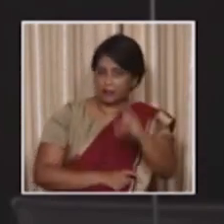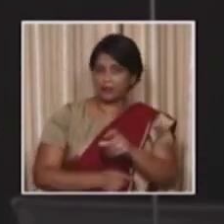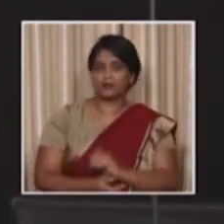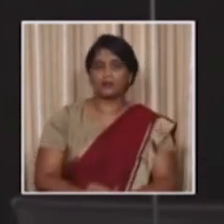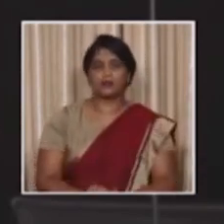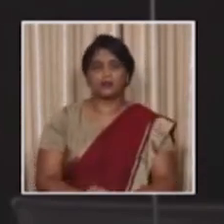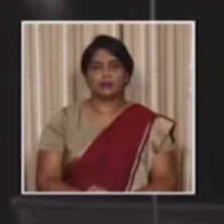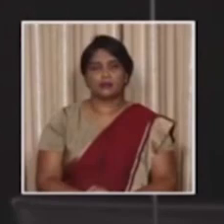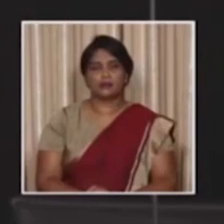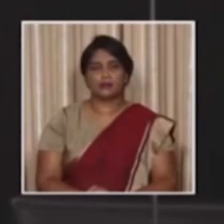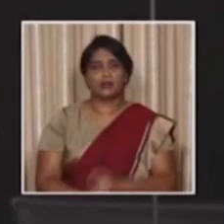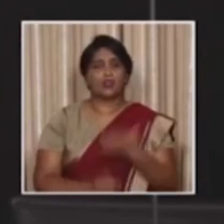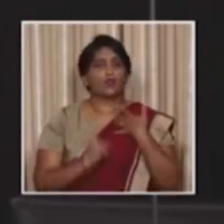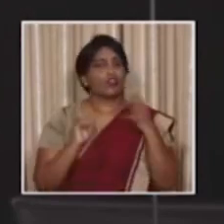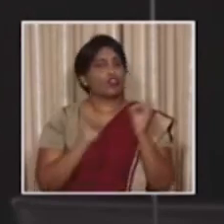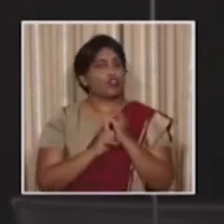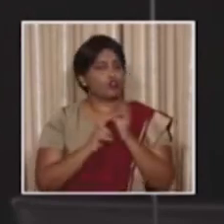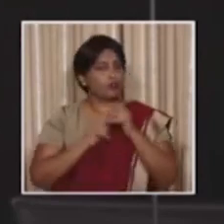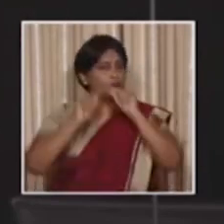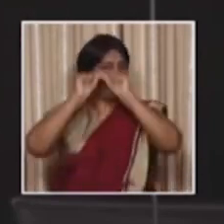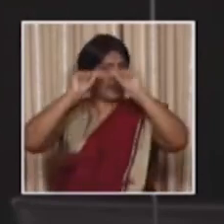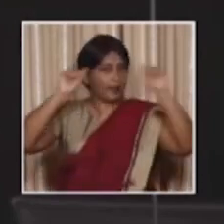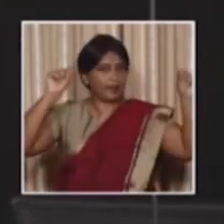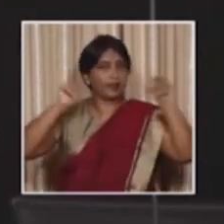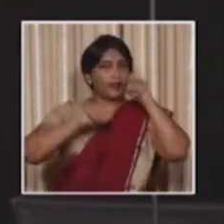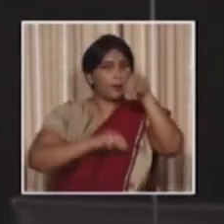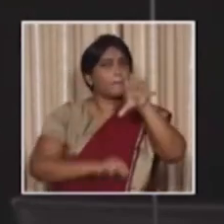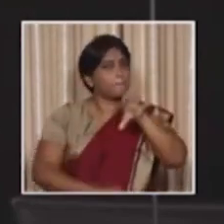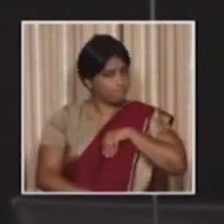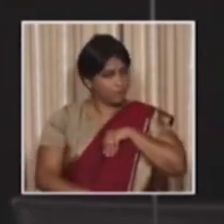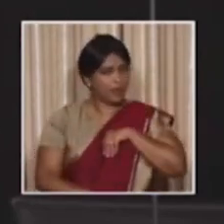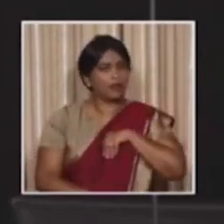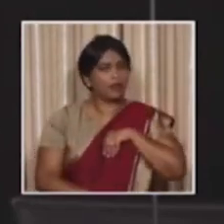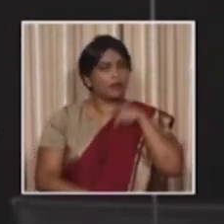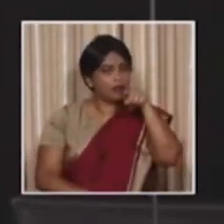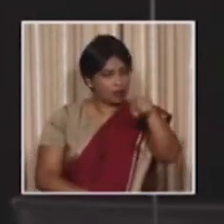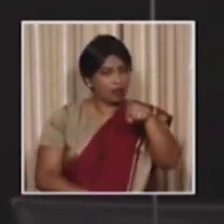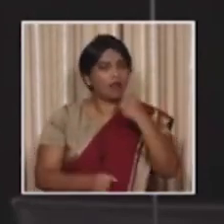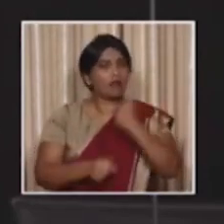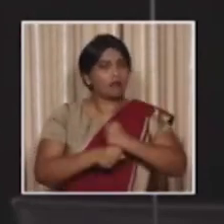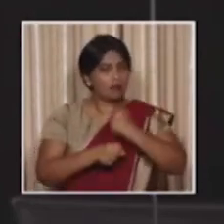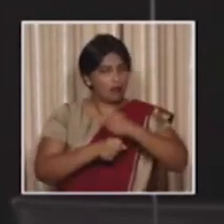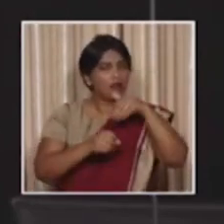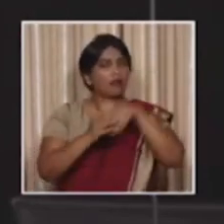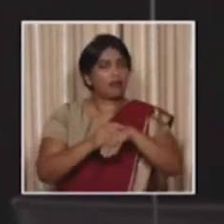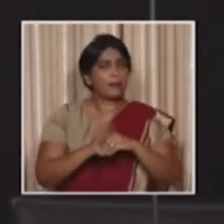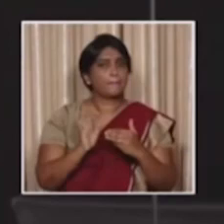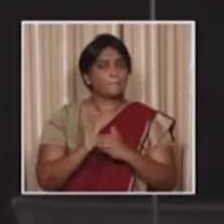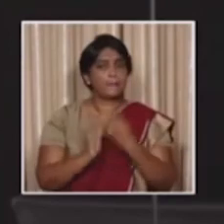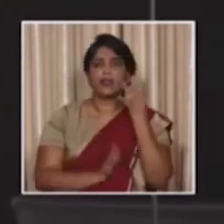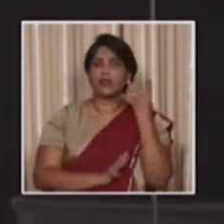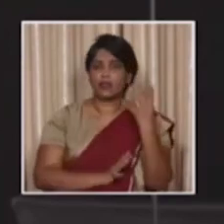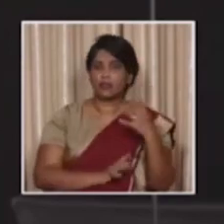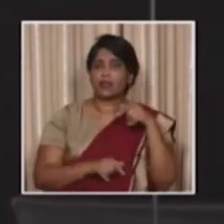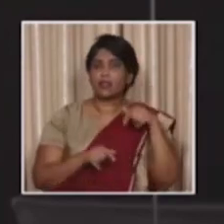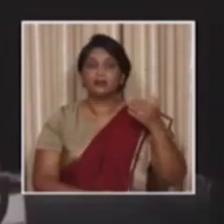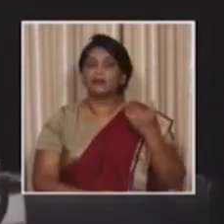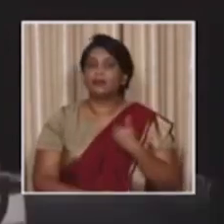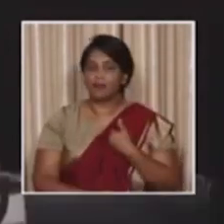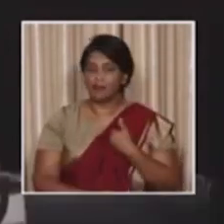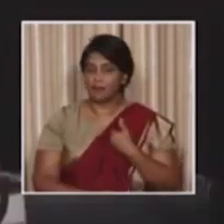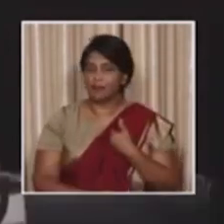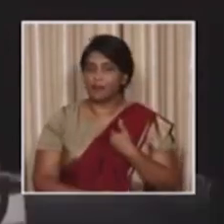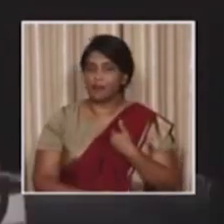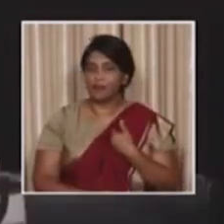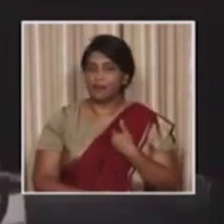பாரிய அளவில் அதிகரித்துள்ளது. அமைச்சர் என்னுடைய கேள்விக்கு உரிய பதிலை வழங்கவில்லை. எதிர்பார்க்கும் வருமானம் மக்களிடமிருந்தே அறவிடப்படுகின்றது. இதற்கு